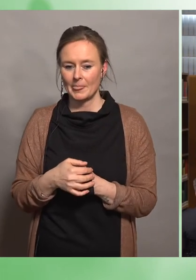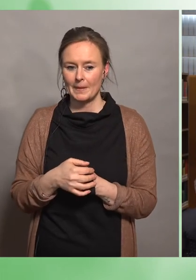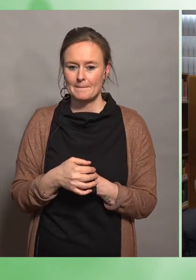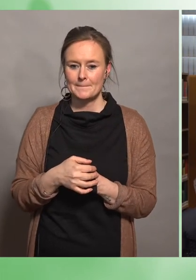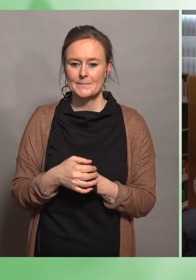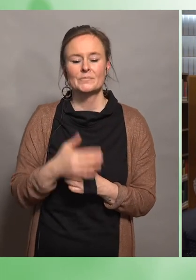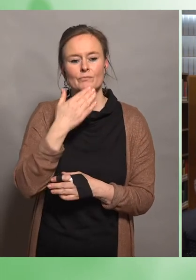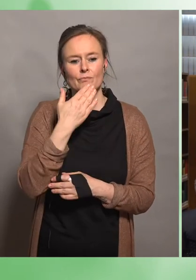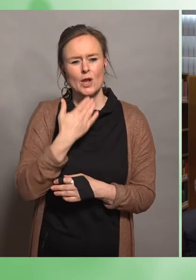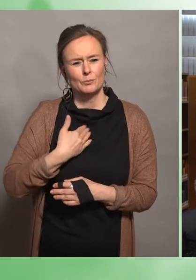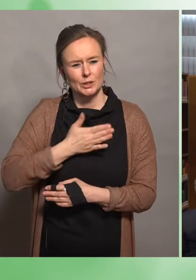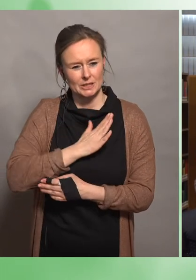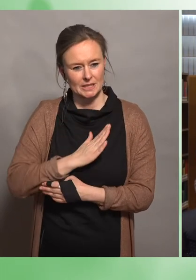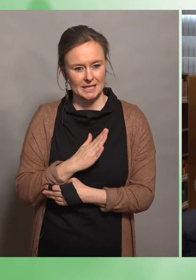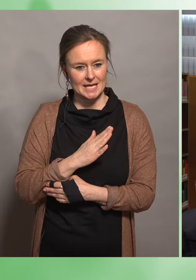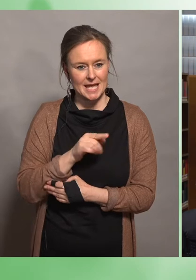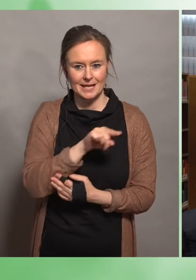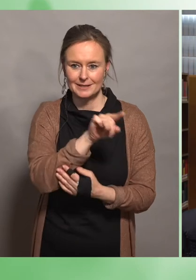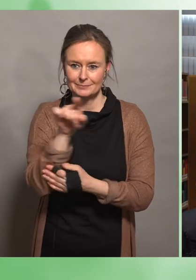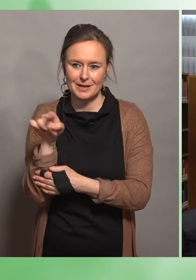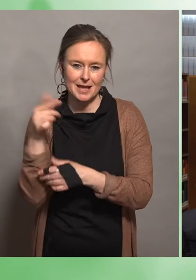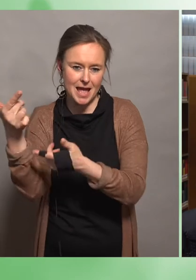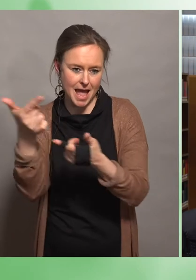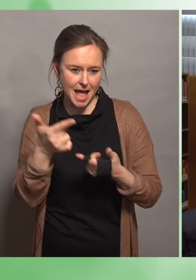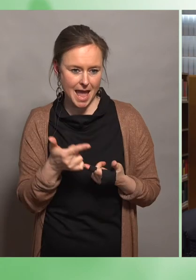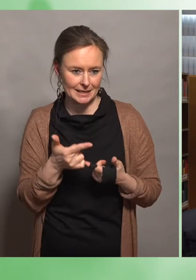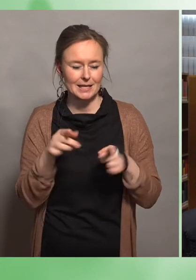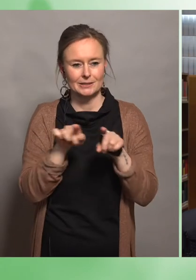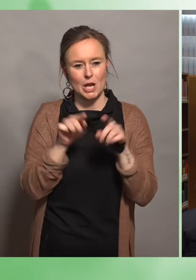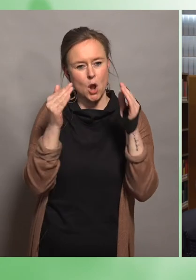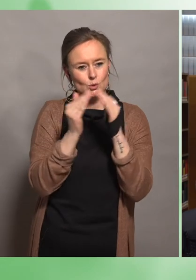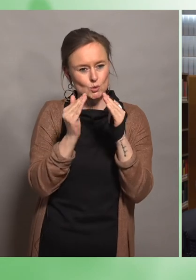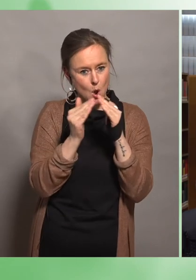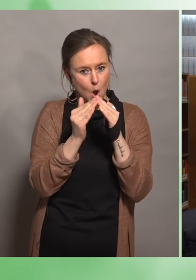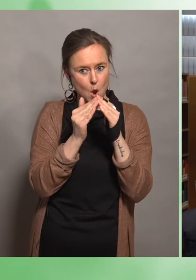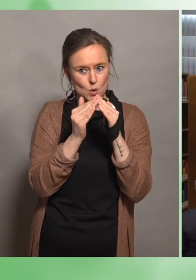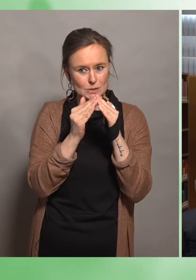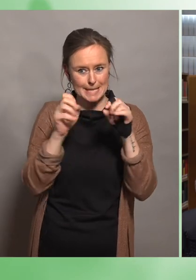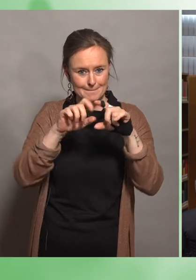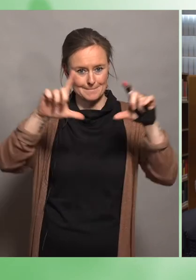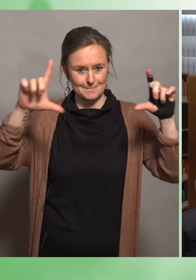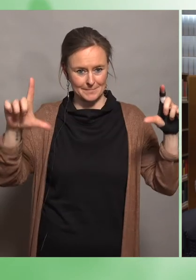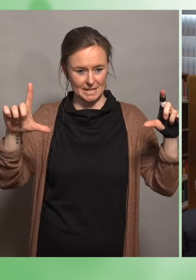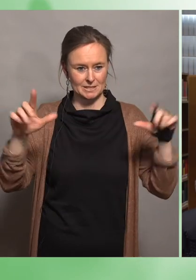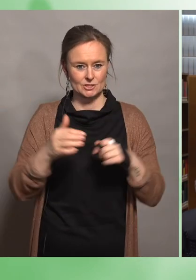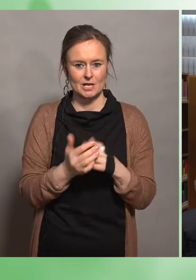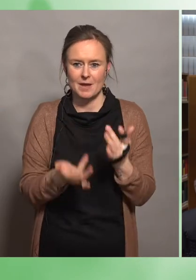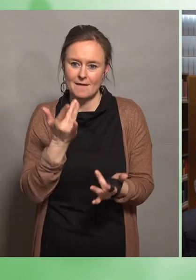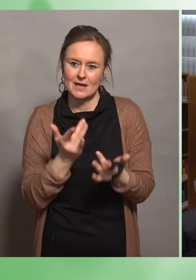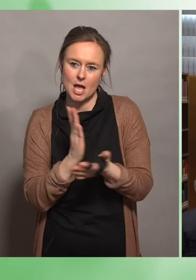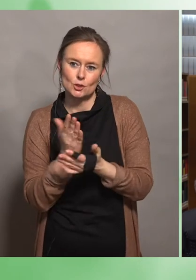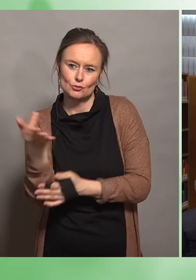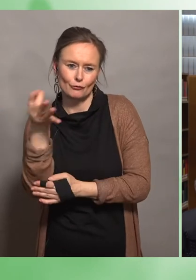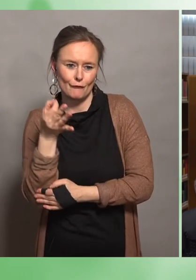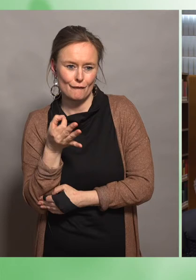Und ich möchte jetzt gerne Sie hier noch einmal einladen und auch Sie zu Hause vor dem Bildschirm. Ich schaue mal, ob schon wer eine Frage gestellt hat.